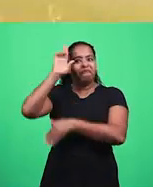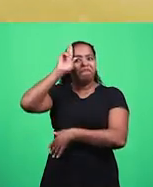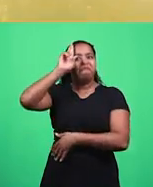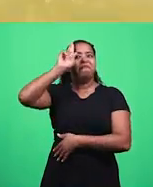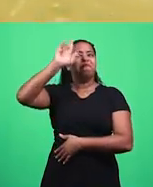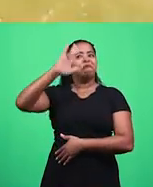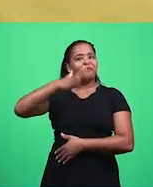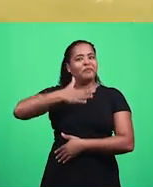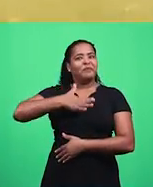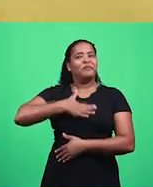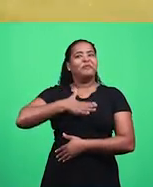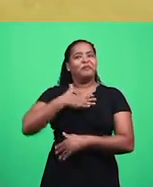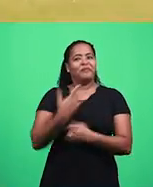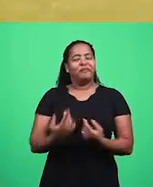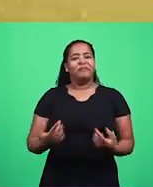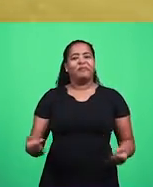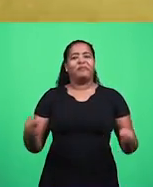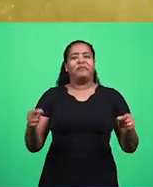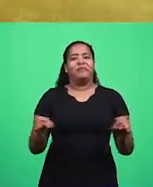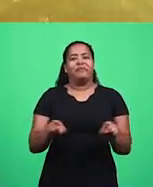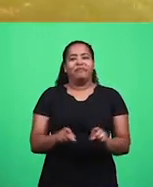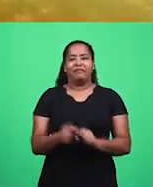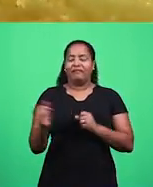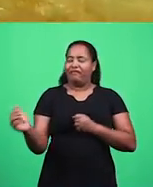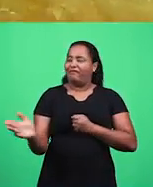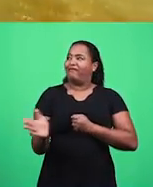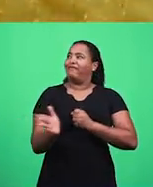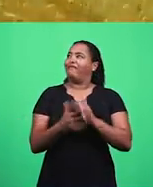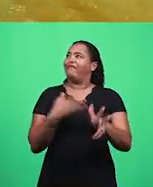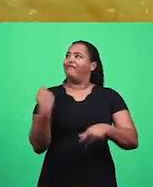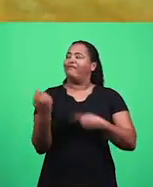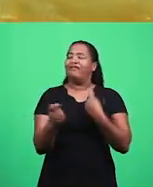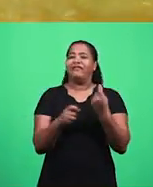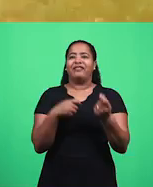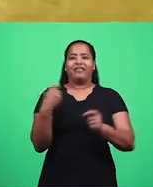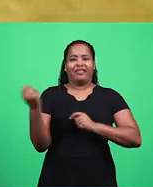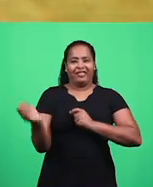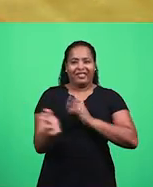Воздаю я аллилуйя Господу моему.